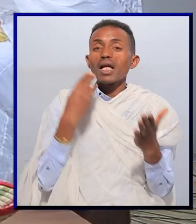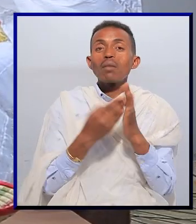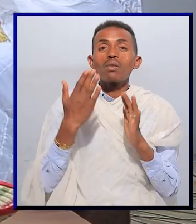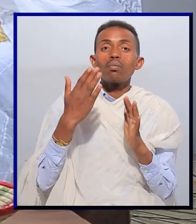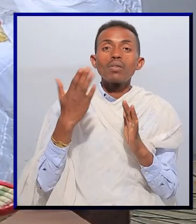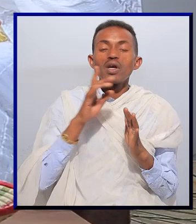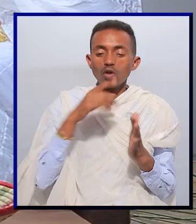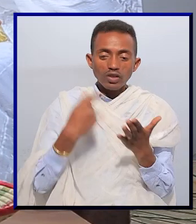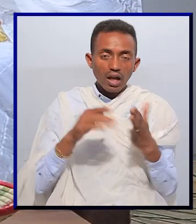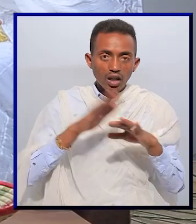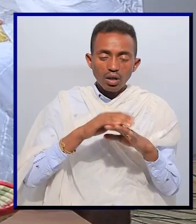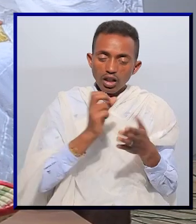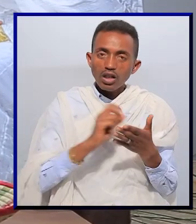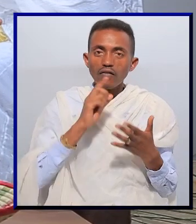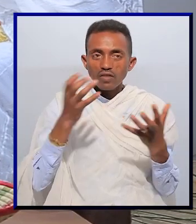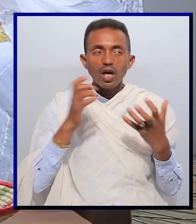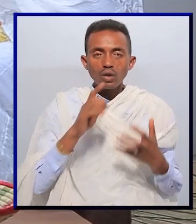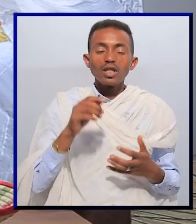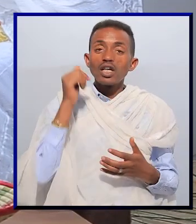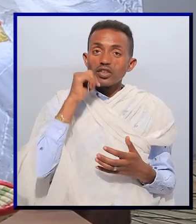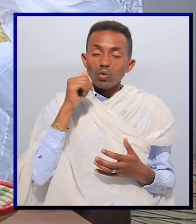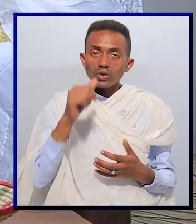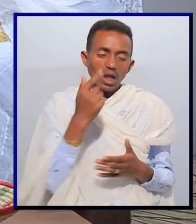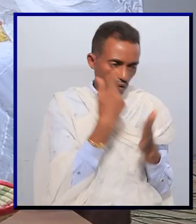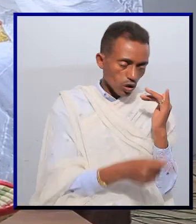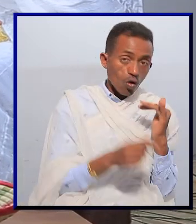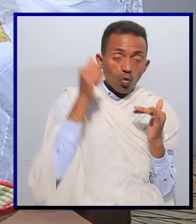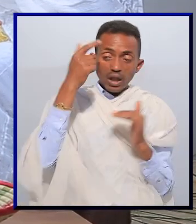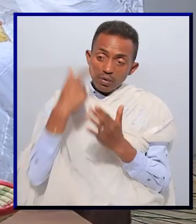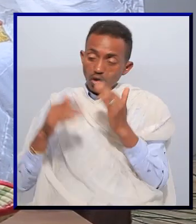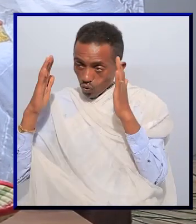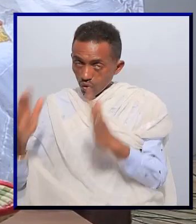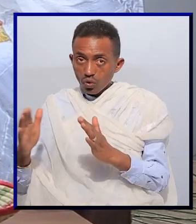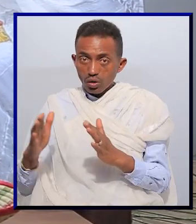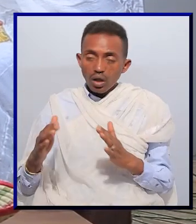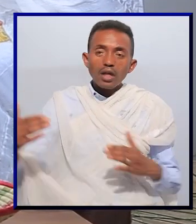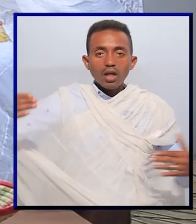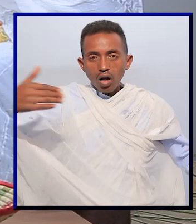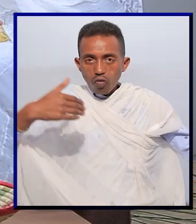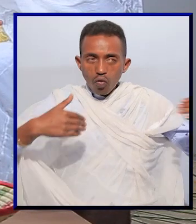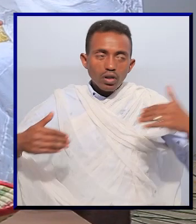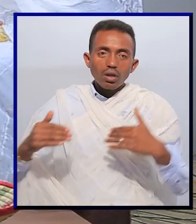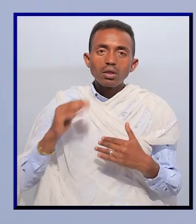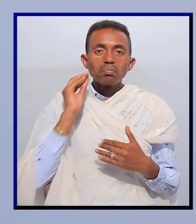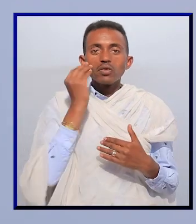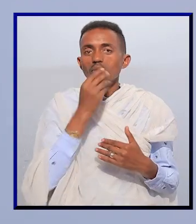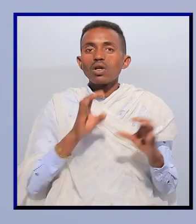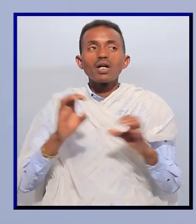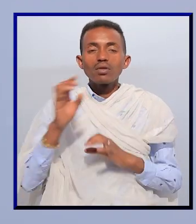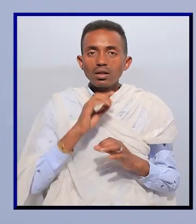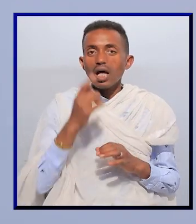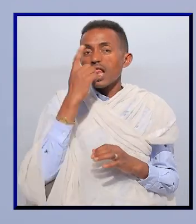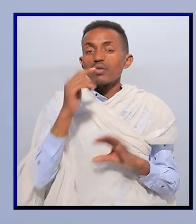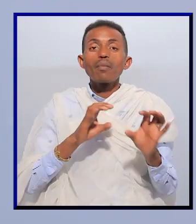በሚመስል መልክ ነው እዛ ላይ የተቀመጠች ጉዳይ። ከዛ በኋላ ሴቶች ህፃናት ለብቻቸው ወንዶች ህፃናት ለብቻቸውና እንዲተቃቀፉ እንዲተሻሹ እንዲሳሳሙ